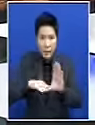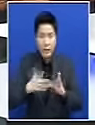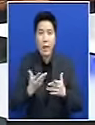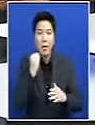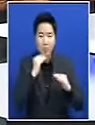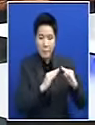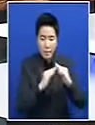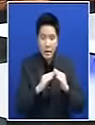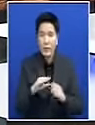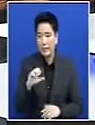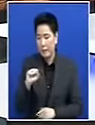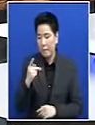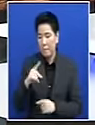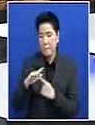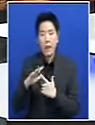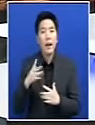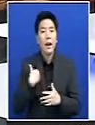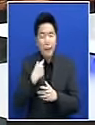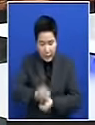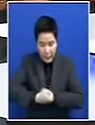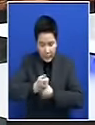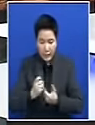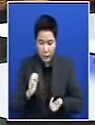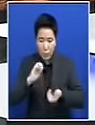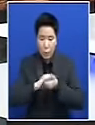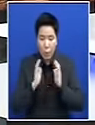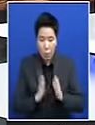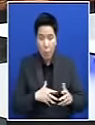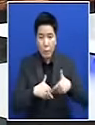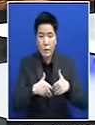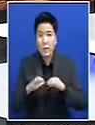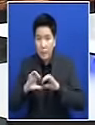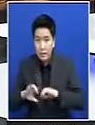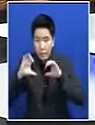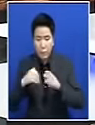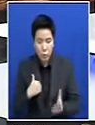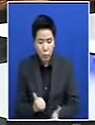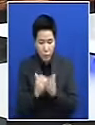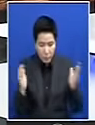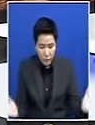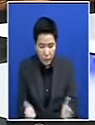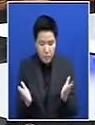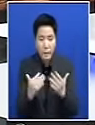องทุนหมู่บ้านสภาเกษตรกรรวมมือกันทั้งประชาชนทั้งรัฐมาขับดันนโยบายประชารัฐครับ